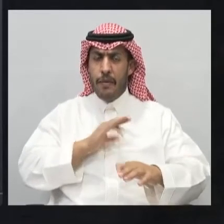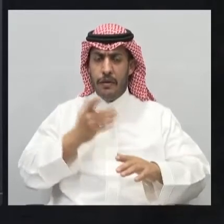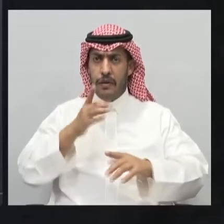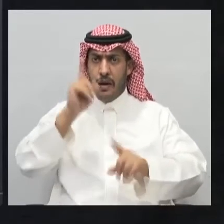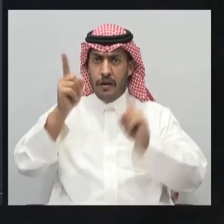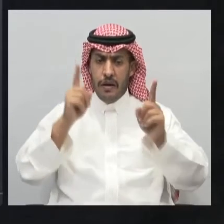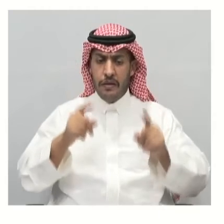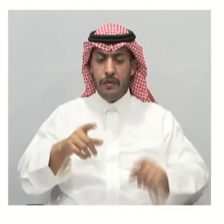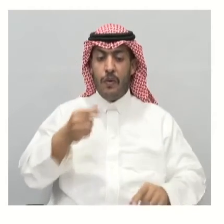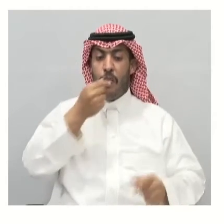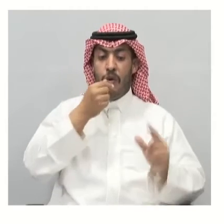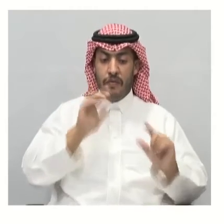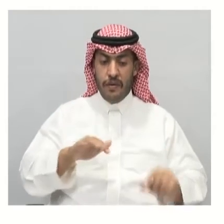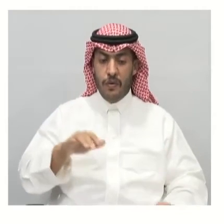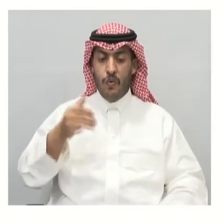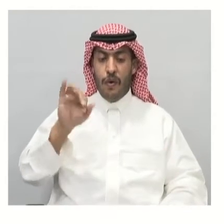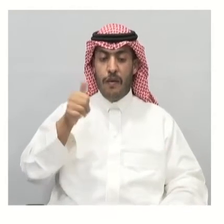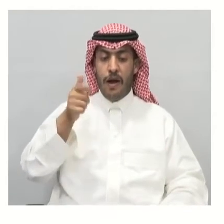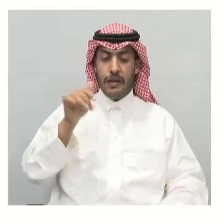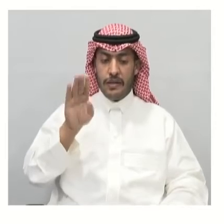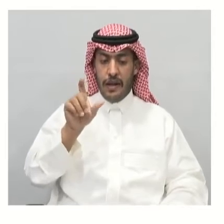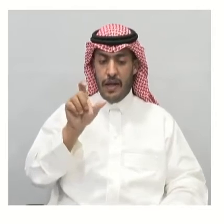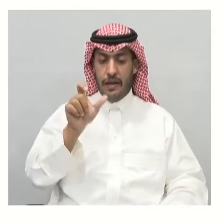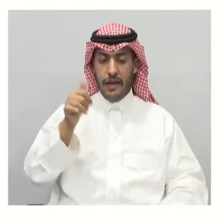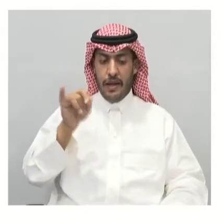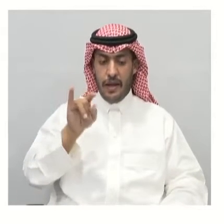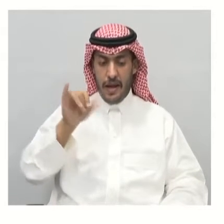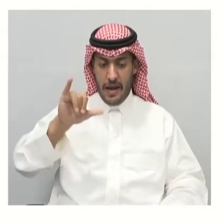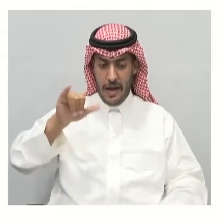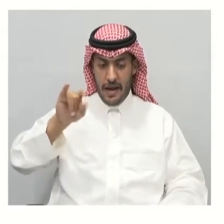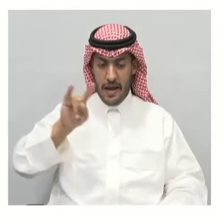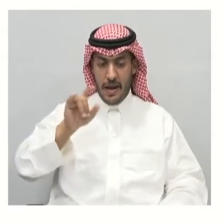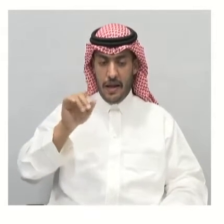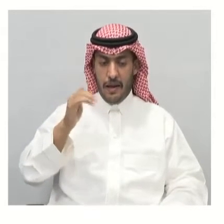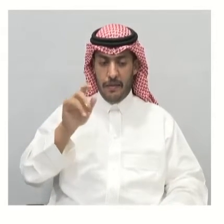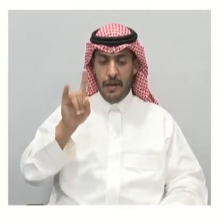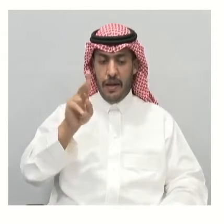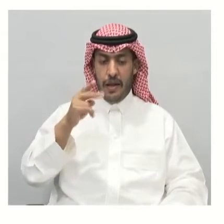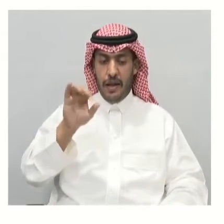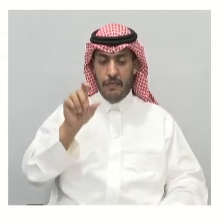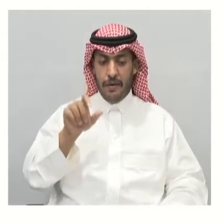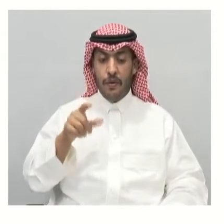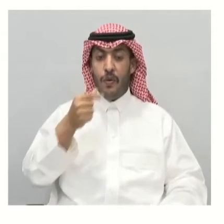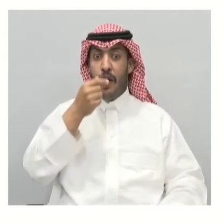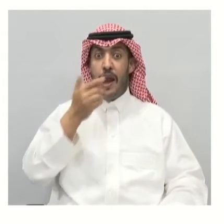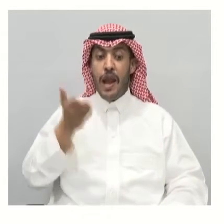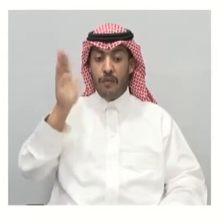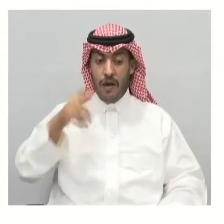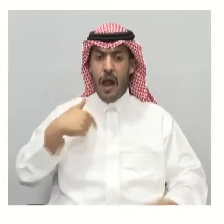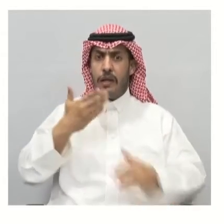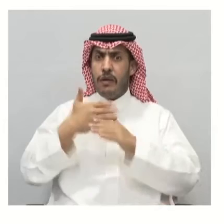قال الله تعالى وما ارسلناك الا رحمه للعالمين وقال صلى الله عليه وسلم انما